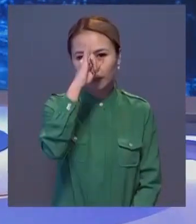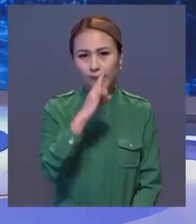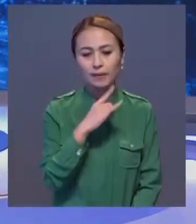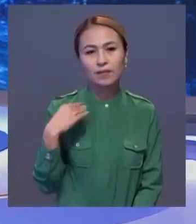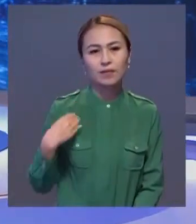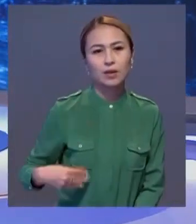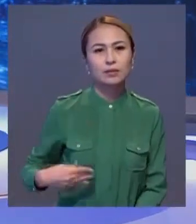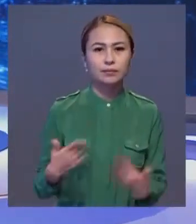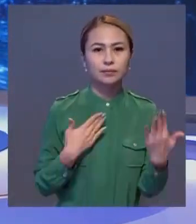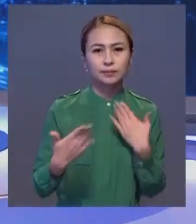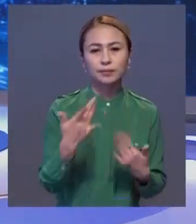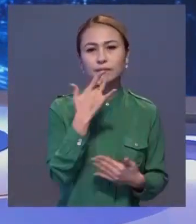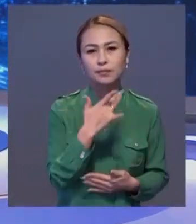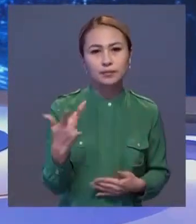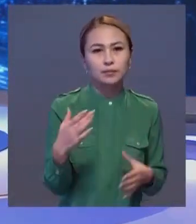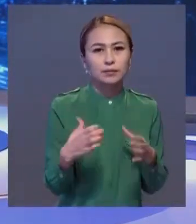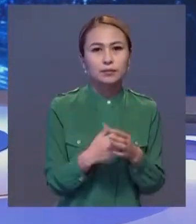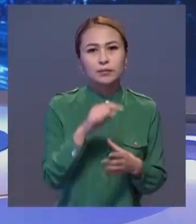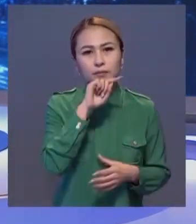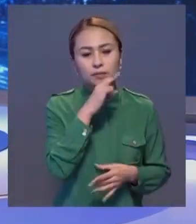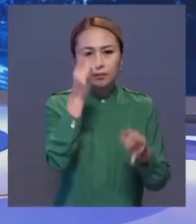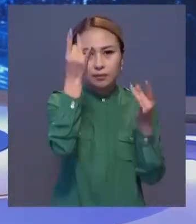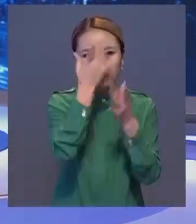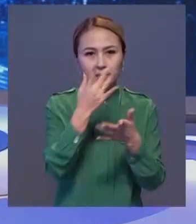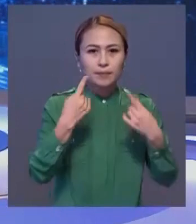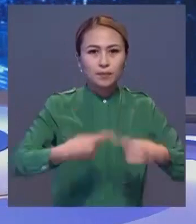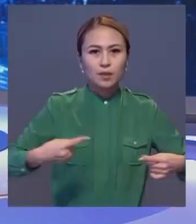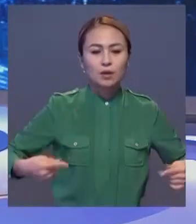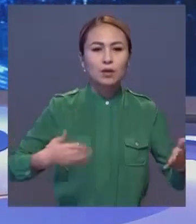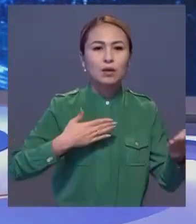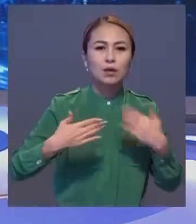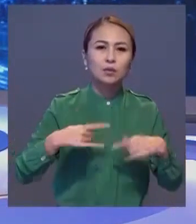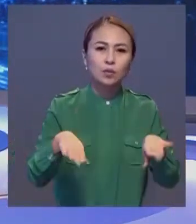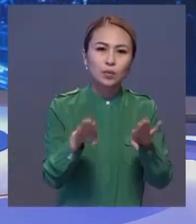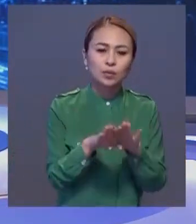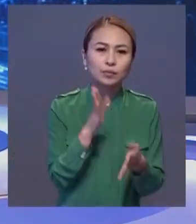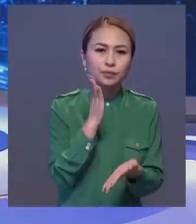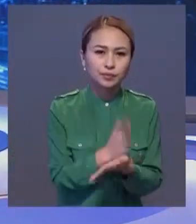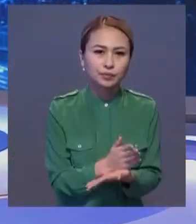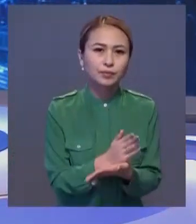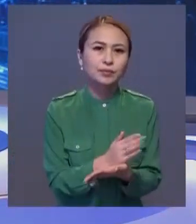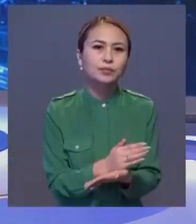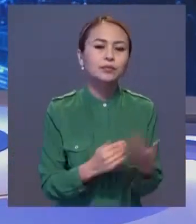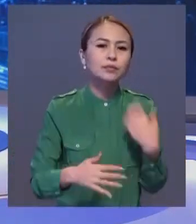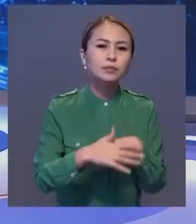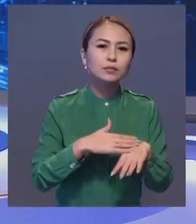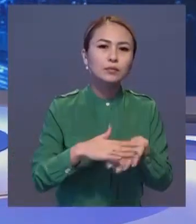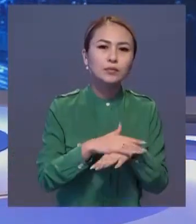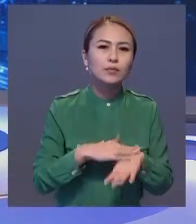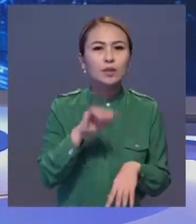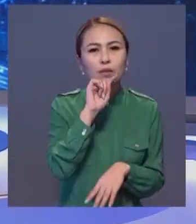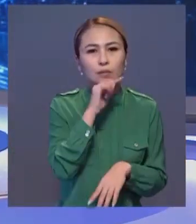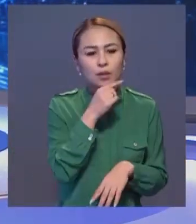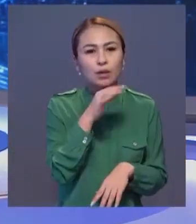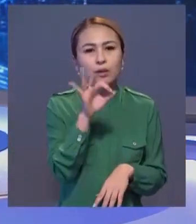Қазақстан мен Франция арасында саяси, іскерлік, экономикалық және мәдени салаларда ерекше қарым-қатынастар орнатылған. Еліміз